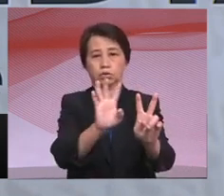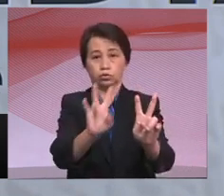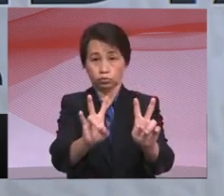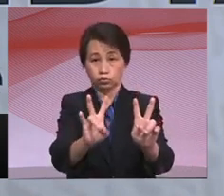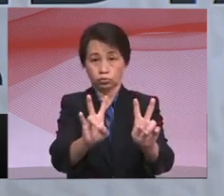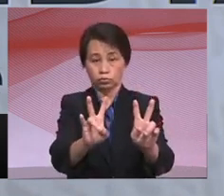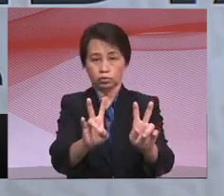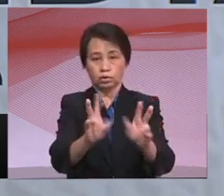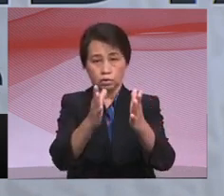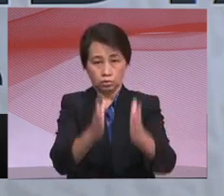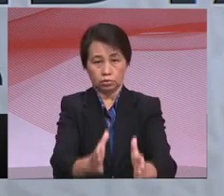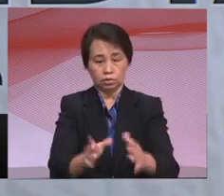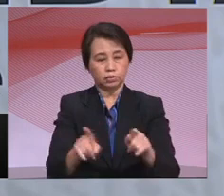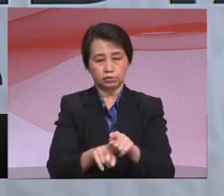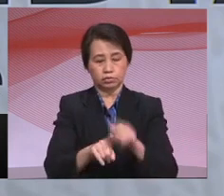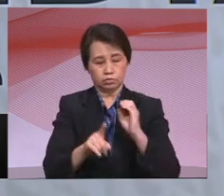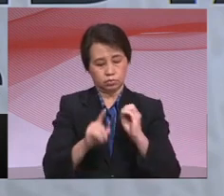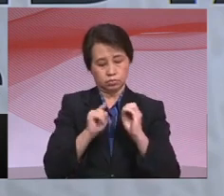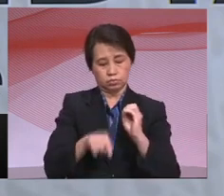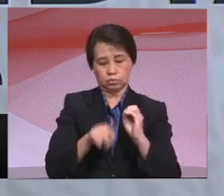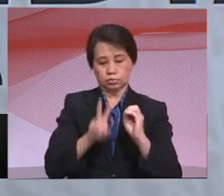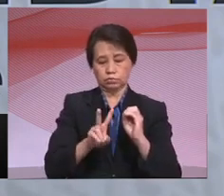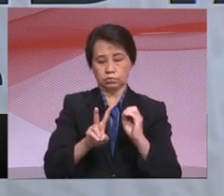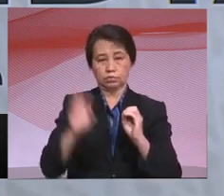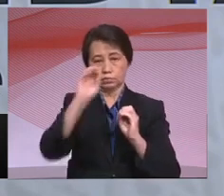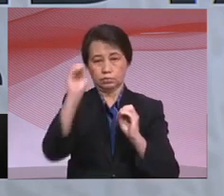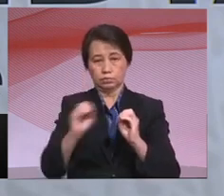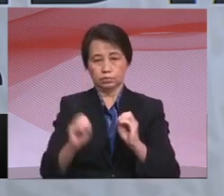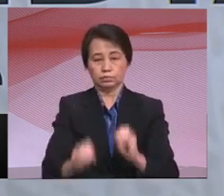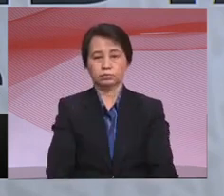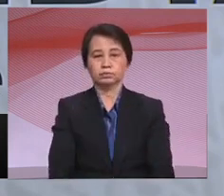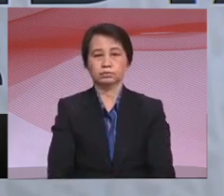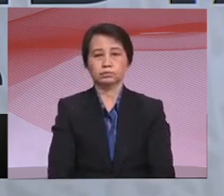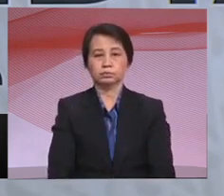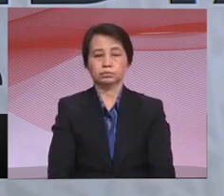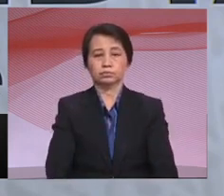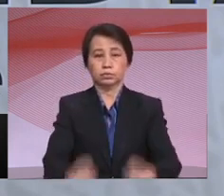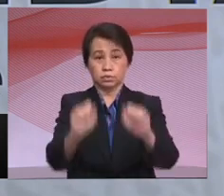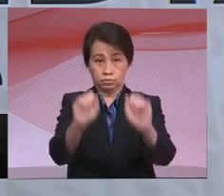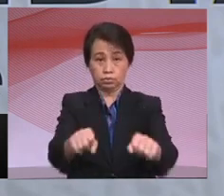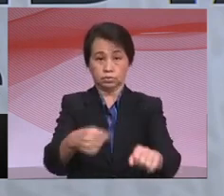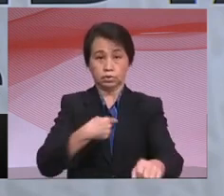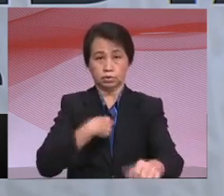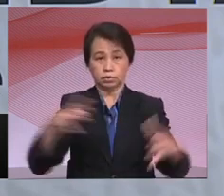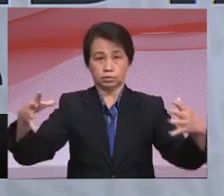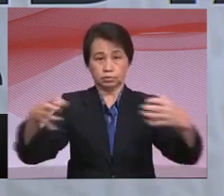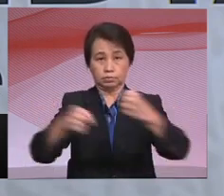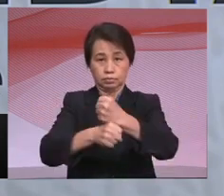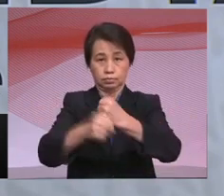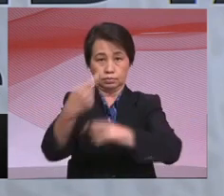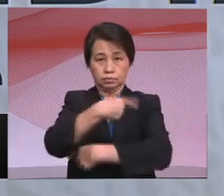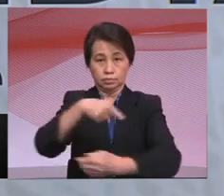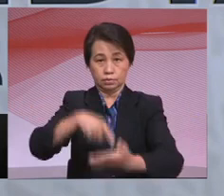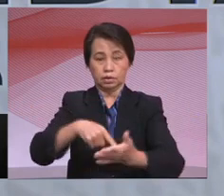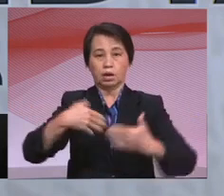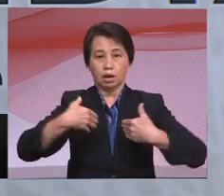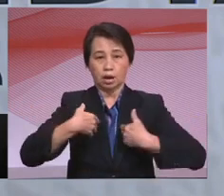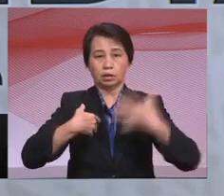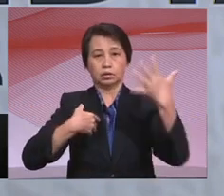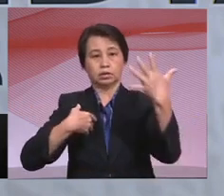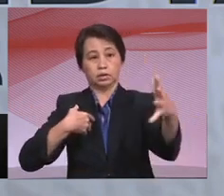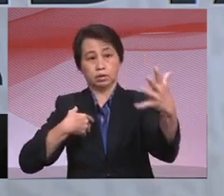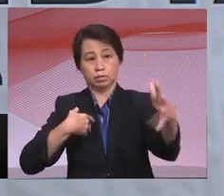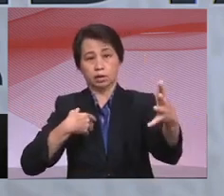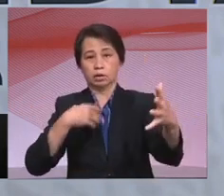kes bersama dengan 0.2%. Dan boleh saya rumuskan pada hari ini kita ada 15